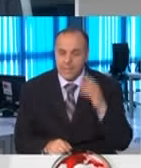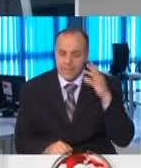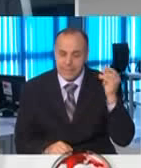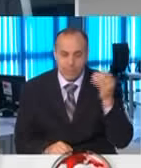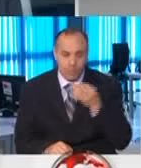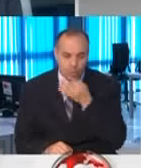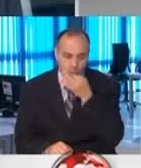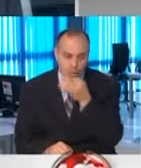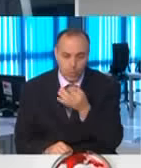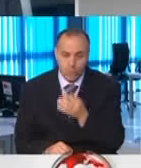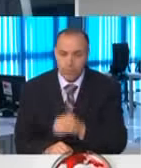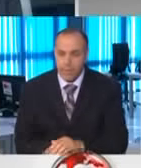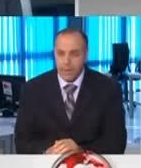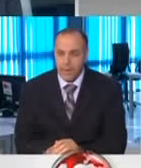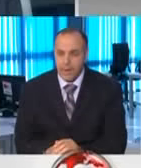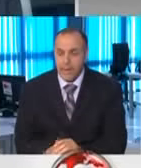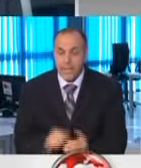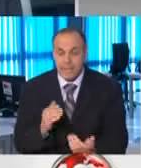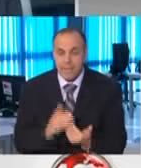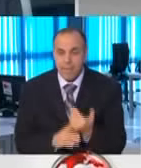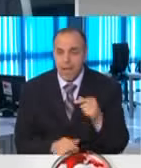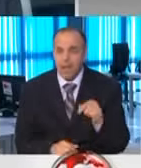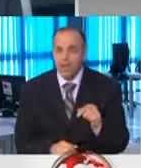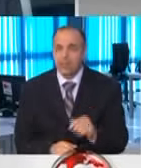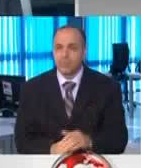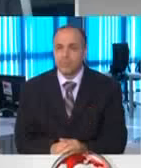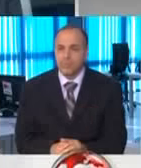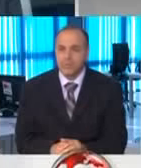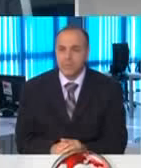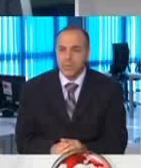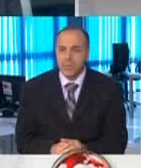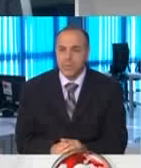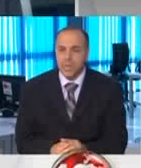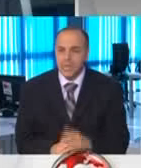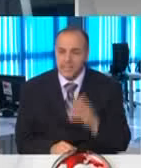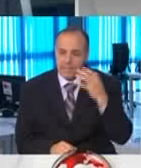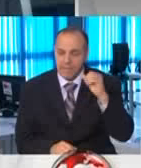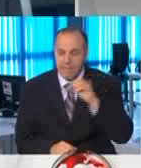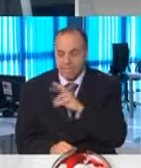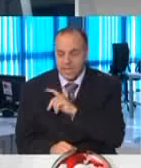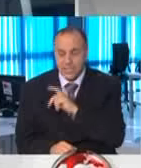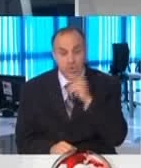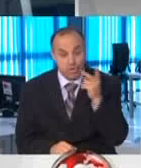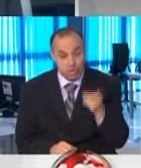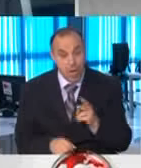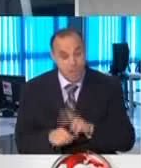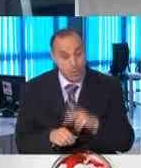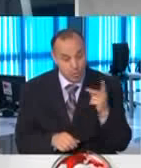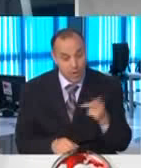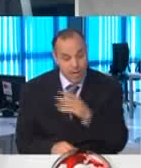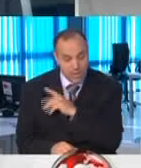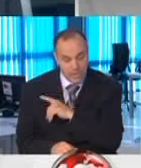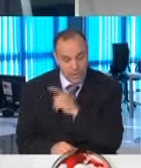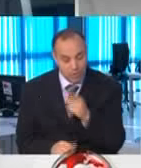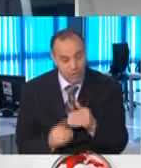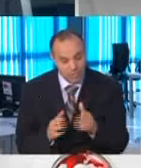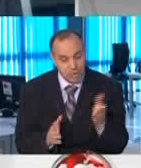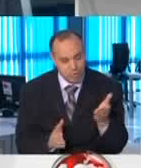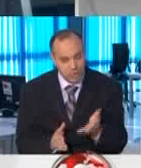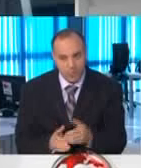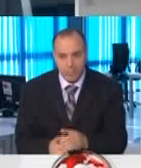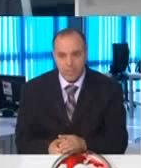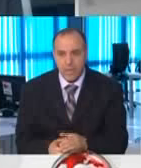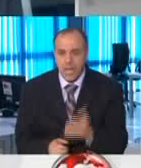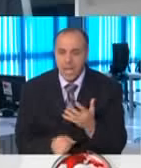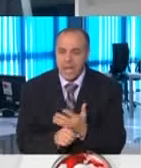حاجة ليلى، صباحا كان أيضا ممثل عن سفير فلسطين حاضر في الافتتاح اليوم